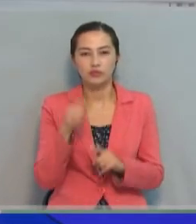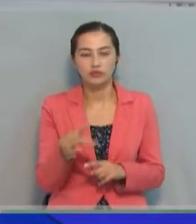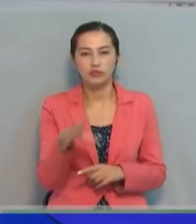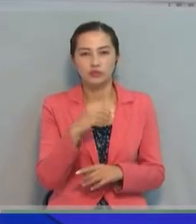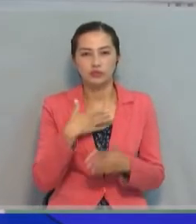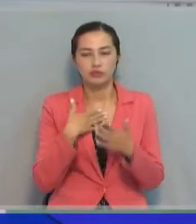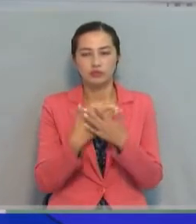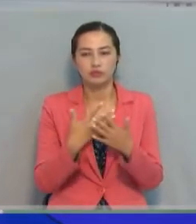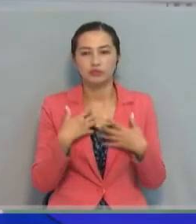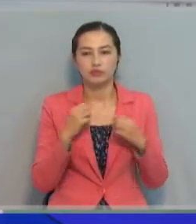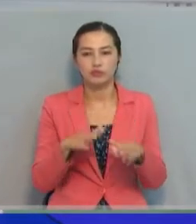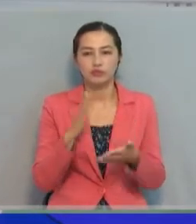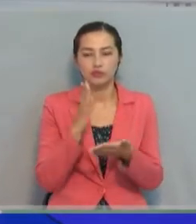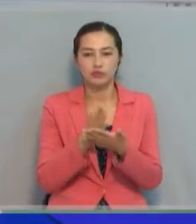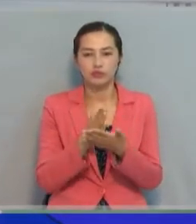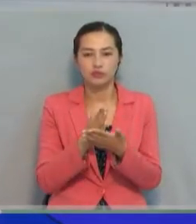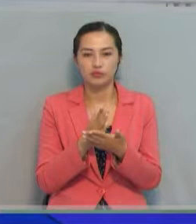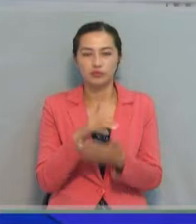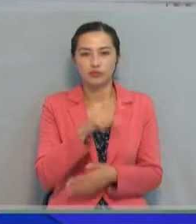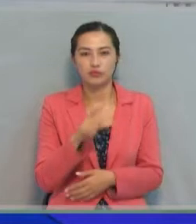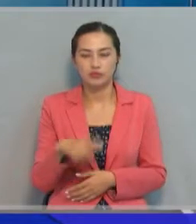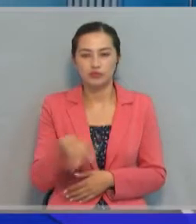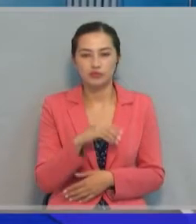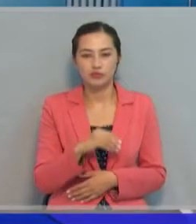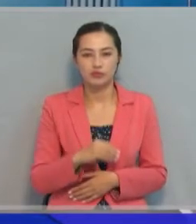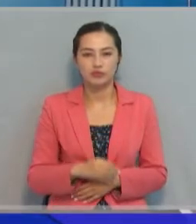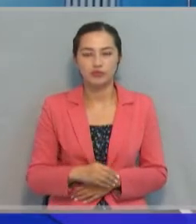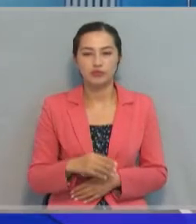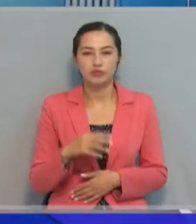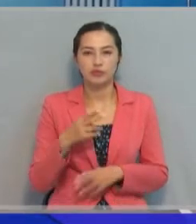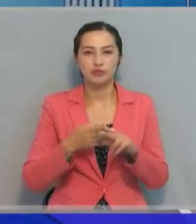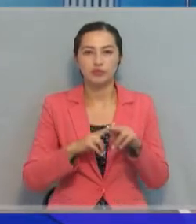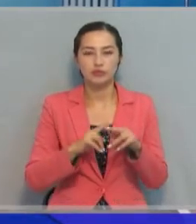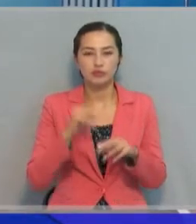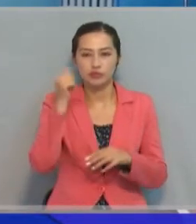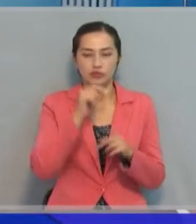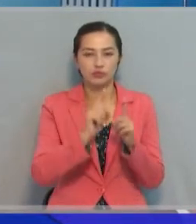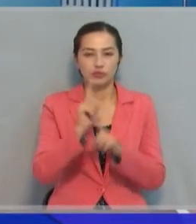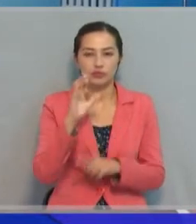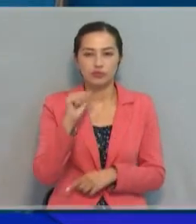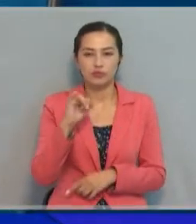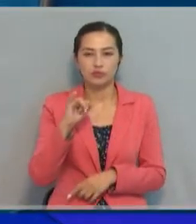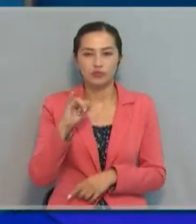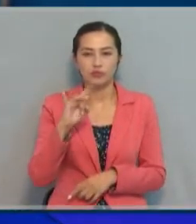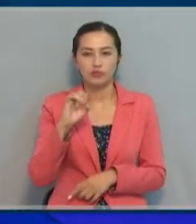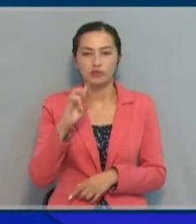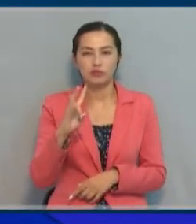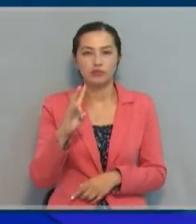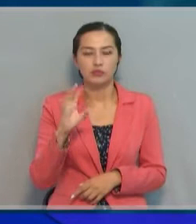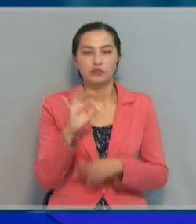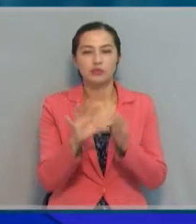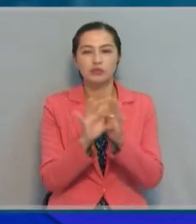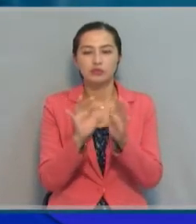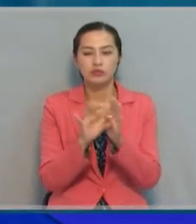Себебі ол әр қазақстандықтың азаматтық борышы. Ағымдағы жылдың басында құрылған Сауран ауданының тұрғындары ауыл әкімдерін